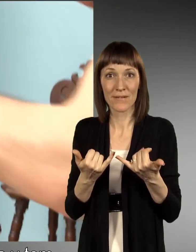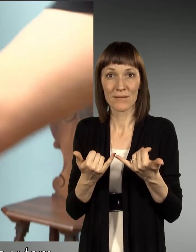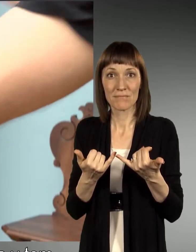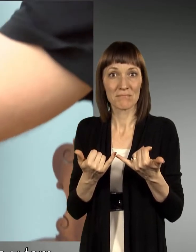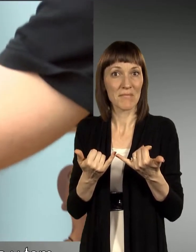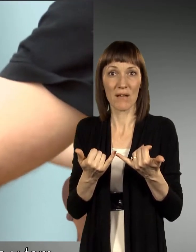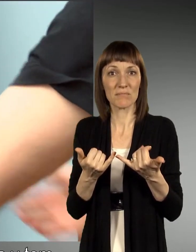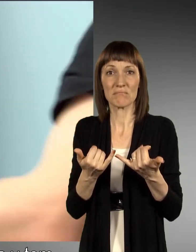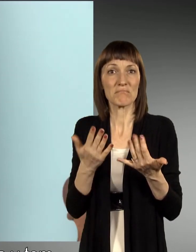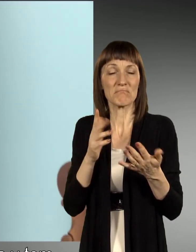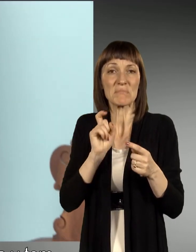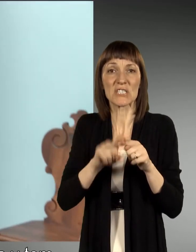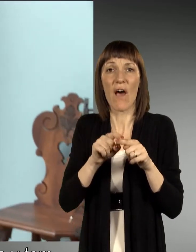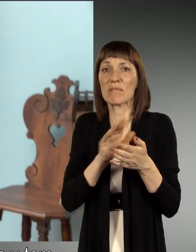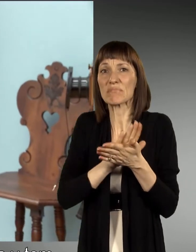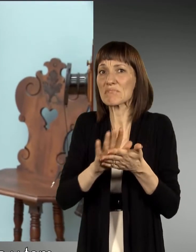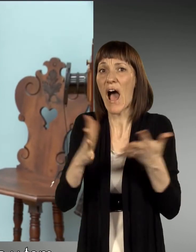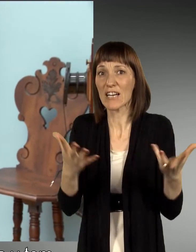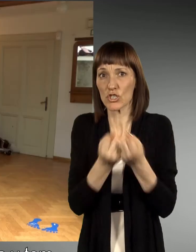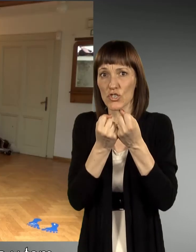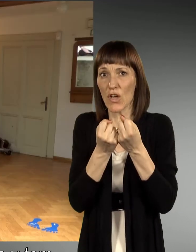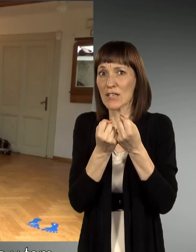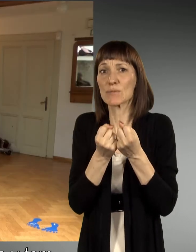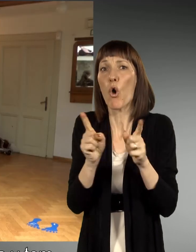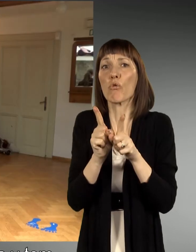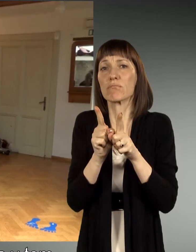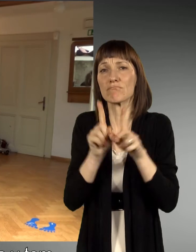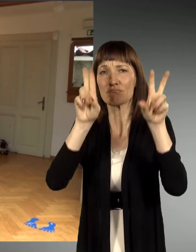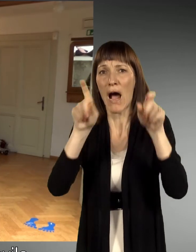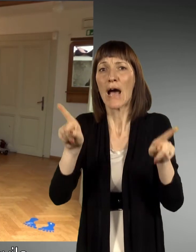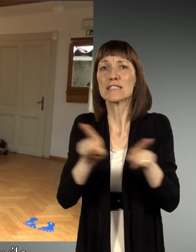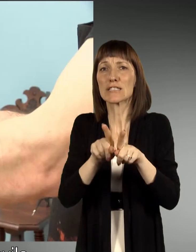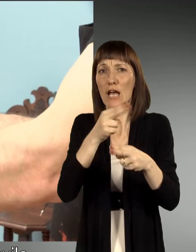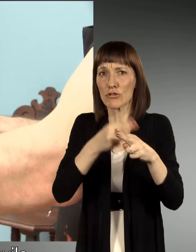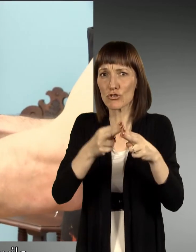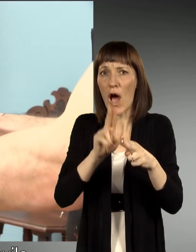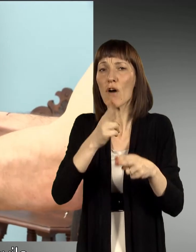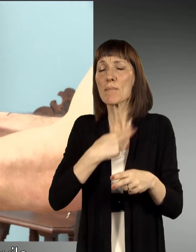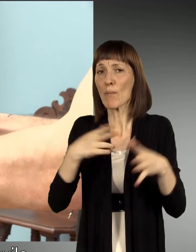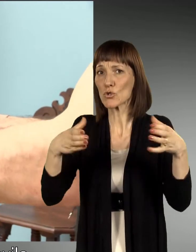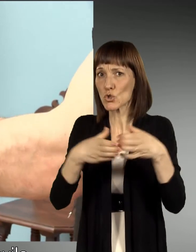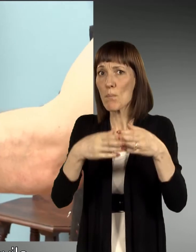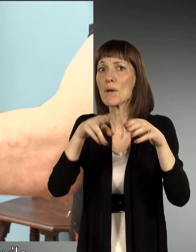mislim, stvar je nekako rešljiva, v tem smislu, vse smo v isti državi, sem neka skupna pravila.